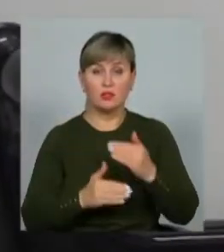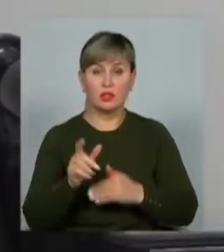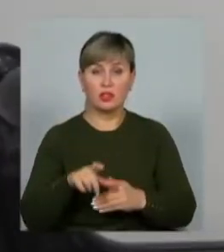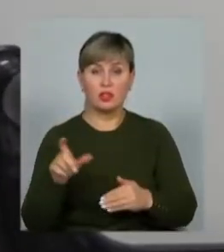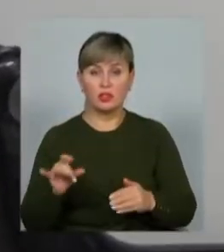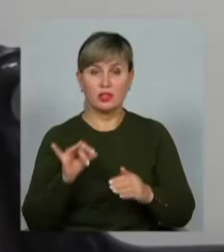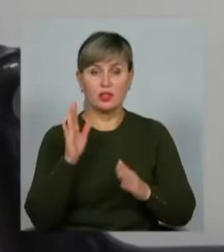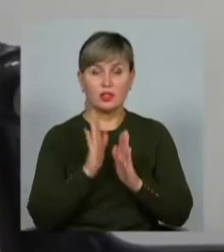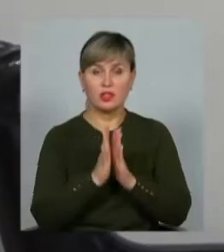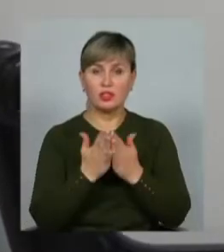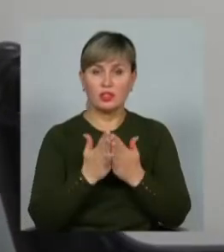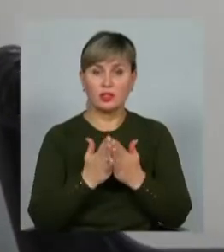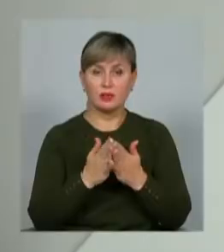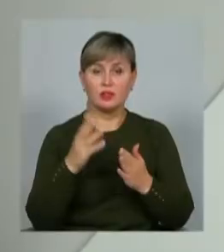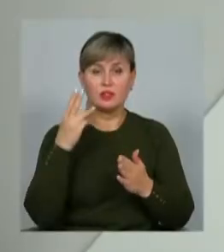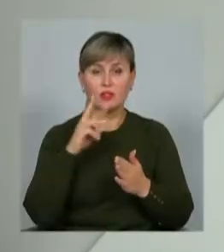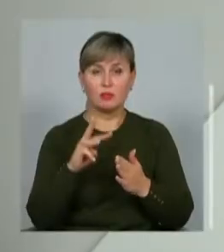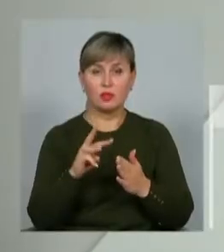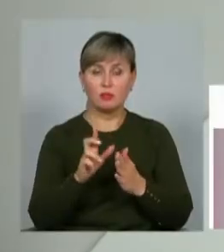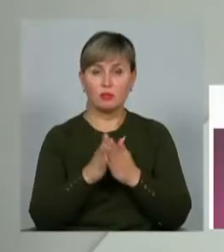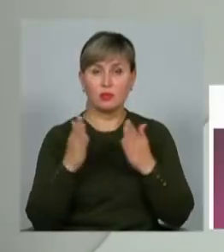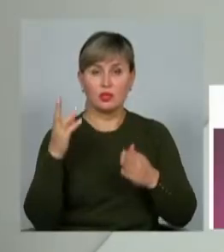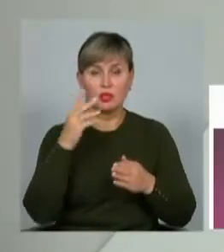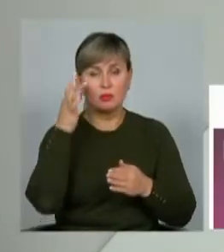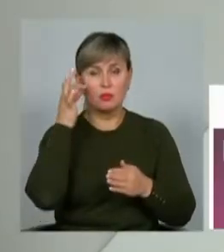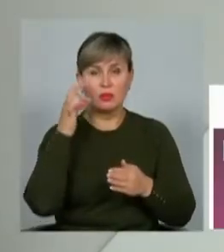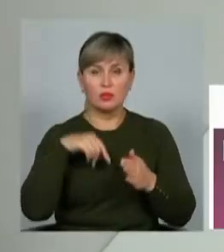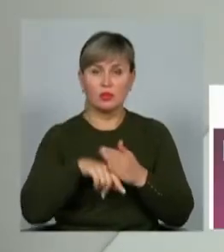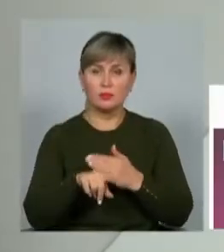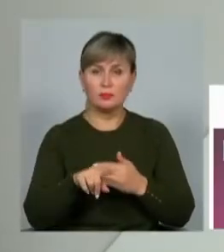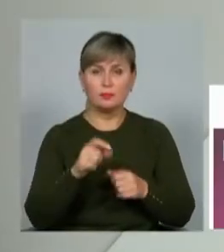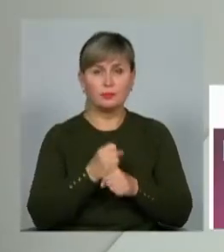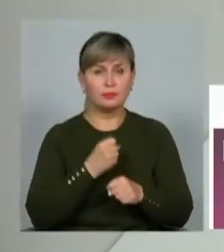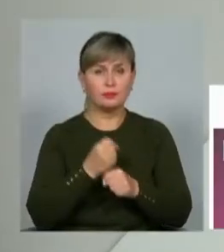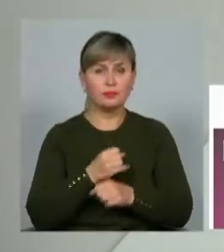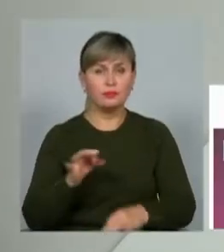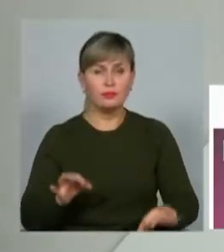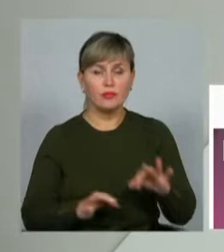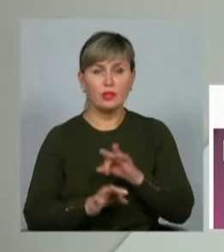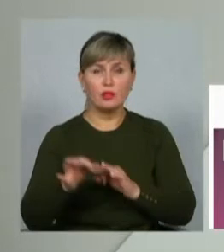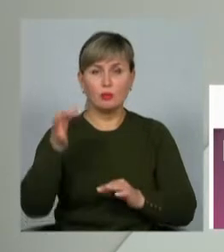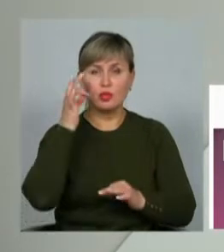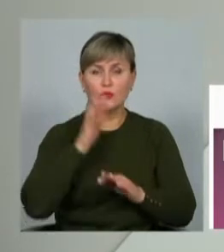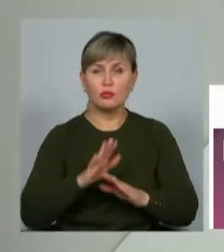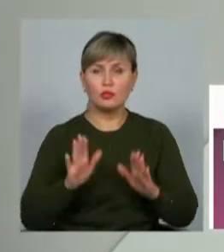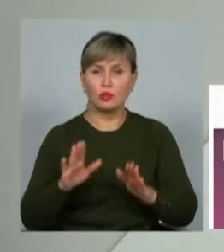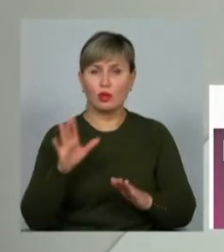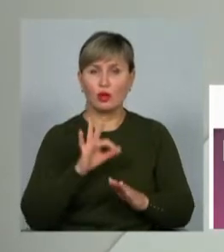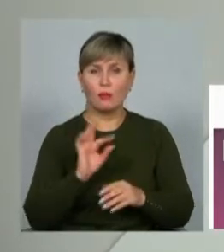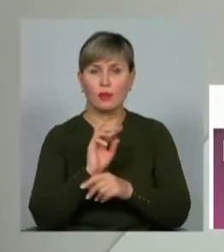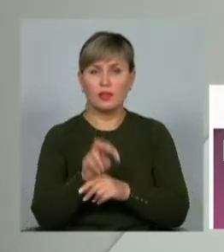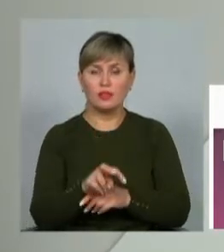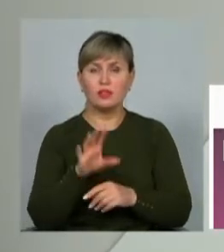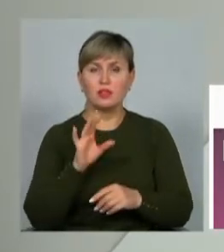персонале книгохранилищ. Современная библиотека чем-то напоминает коворкинг. Разработчики проекта позаботились не только о посетителях, но